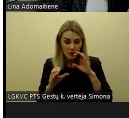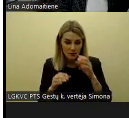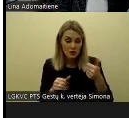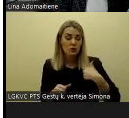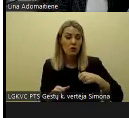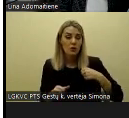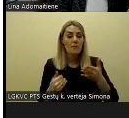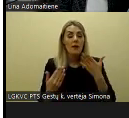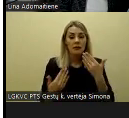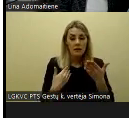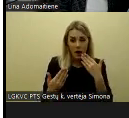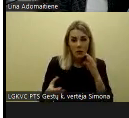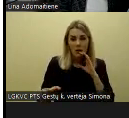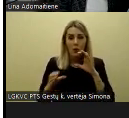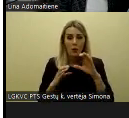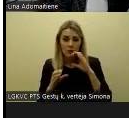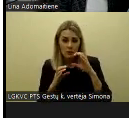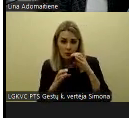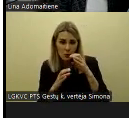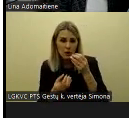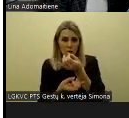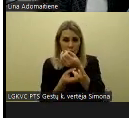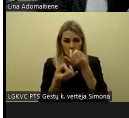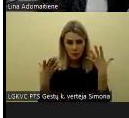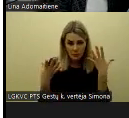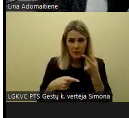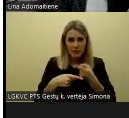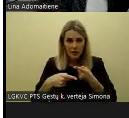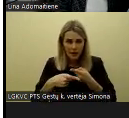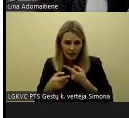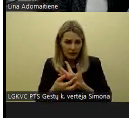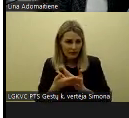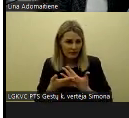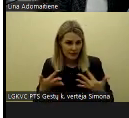ir žino dalykus. Dėl to,